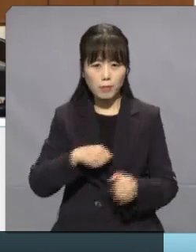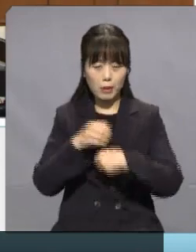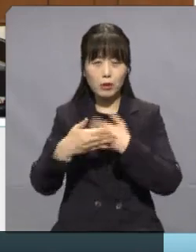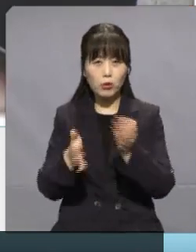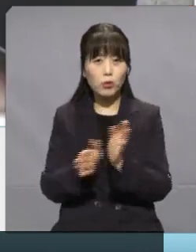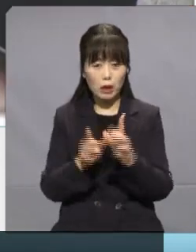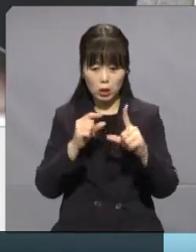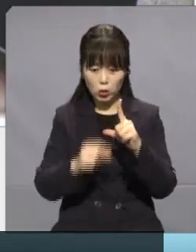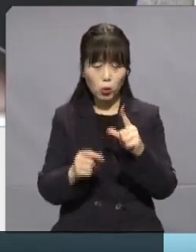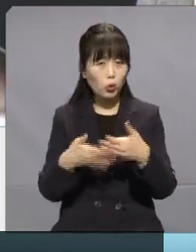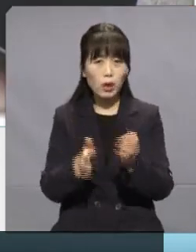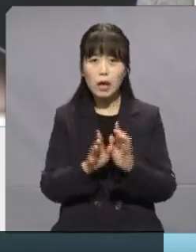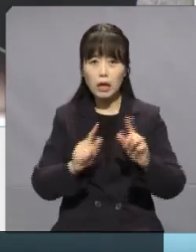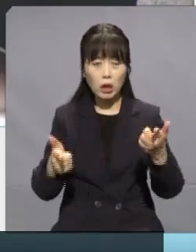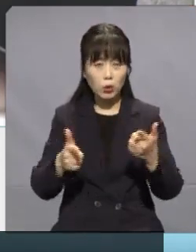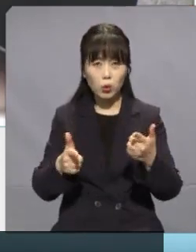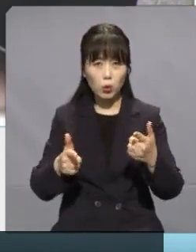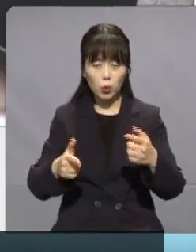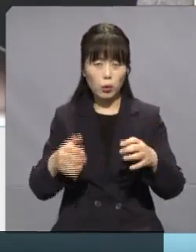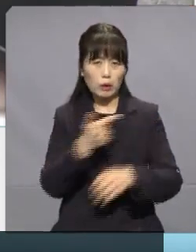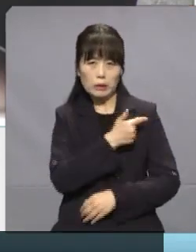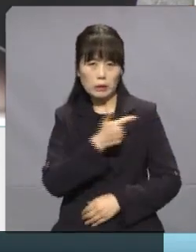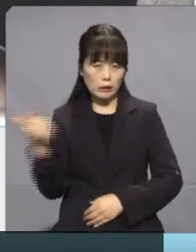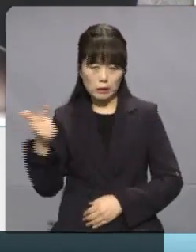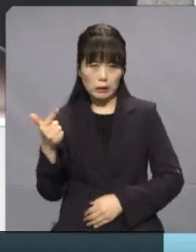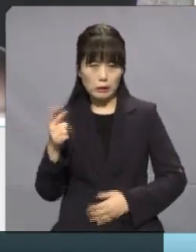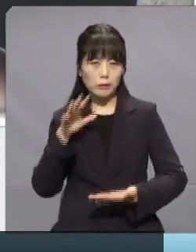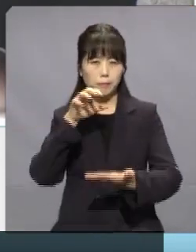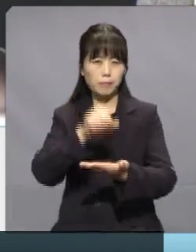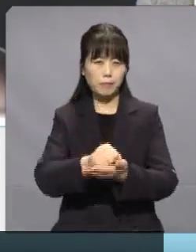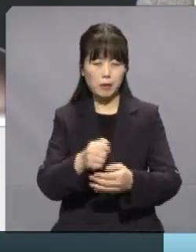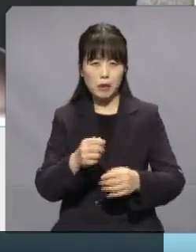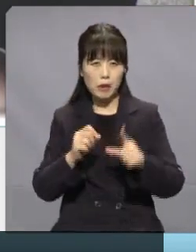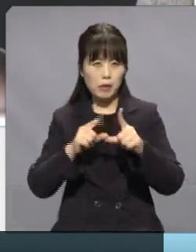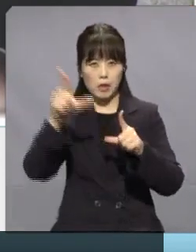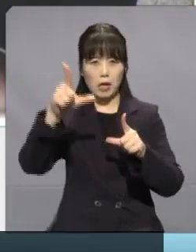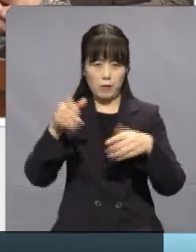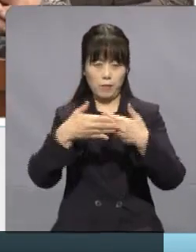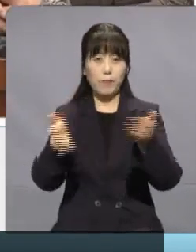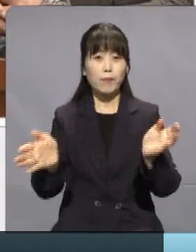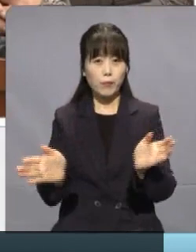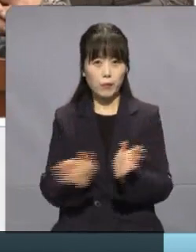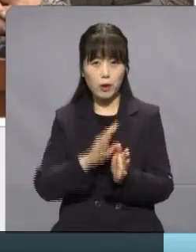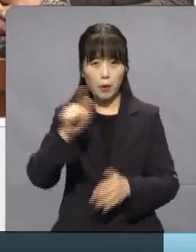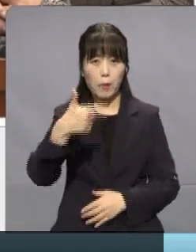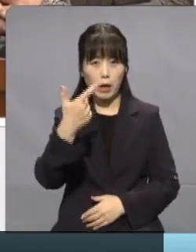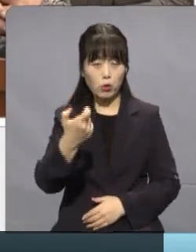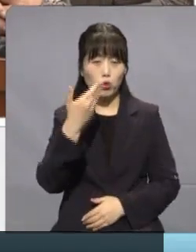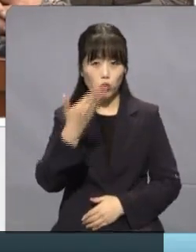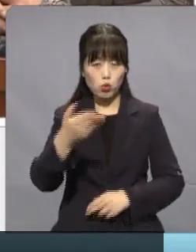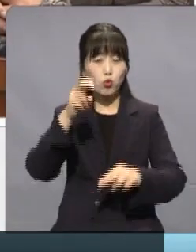소수당이 아니고 다수당이잖아요 의외를 장악하고 있는 그것도 절대 다수의 땅이란 말이에요